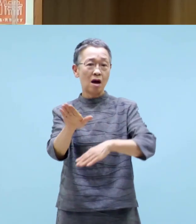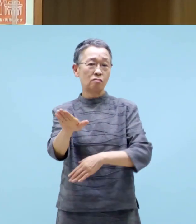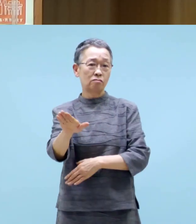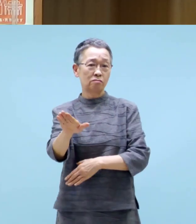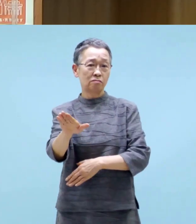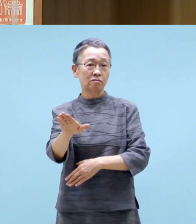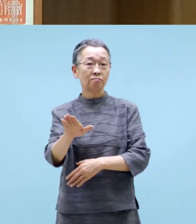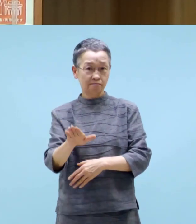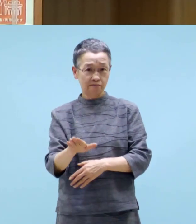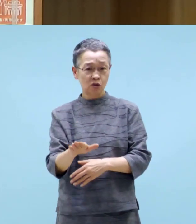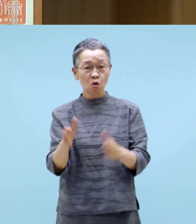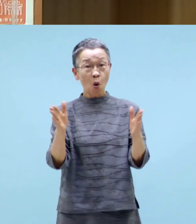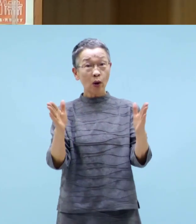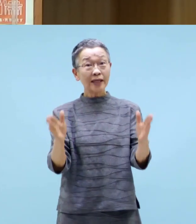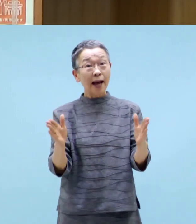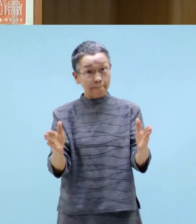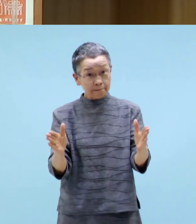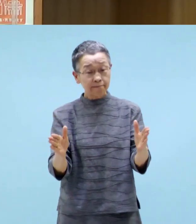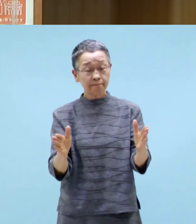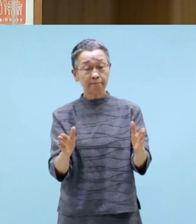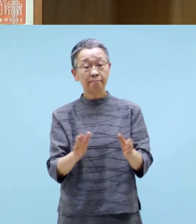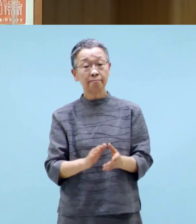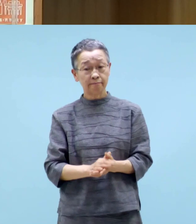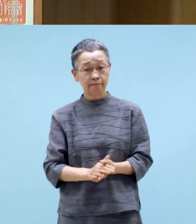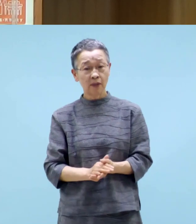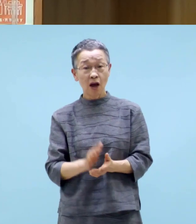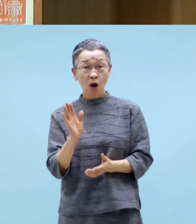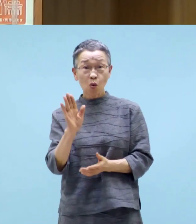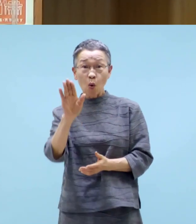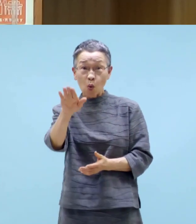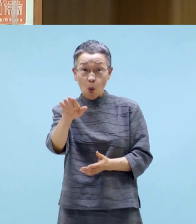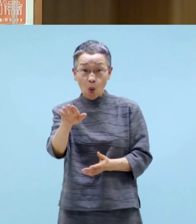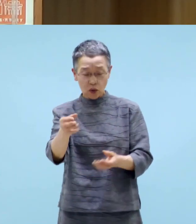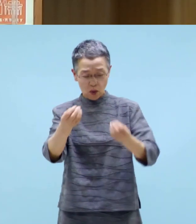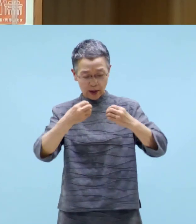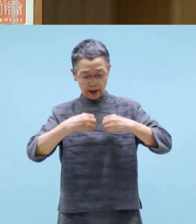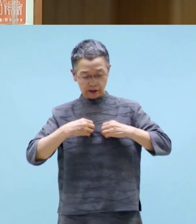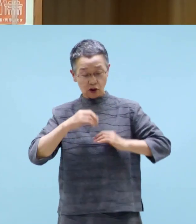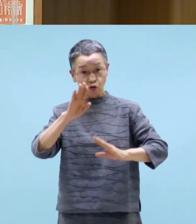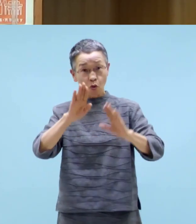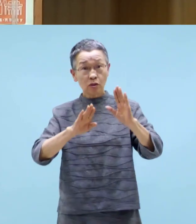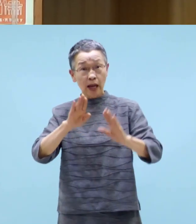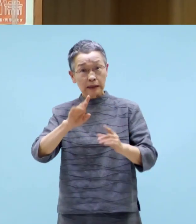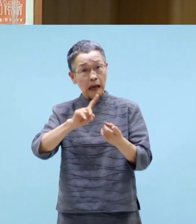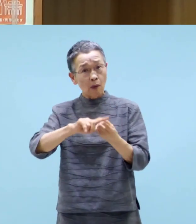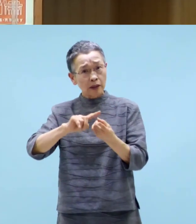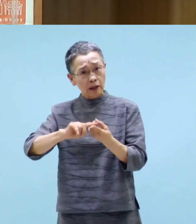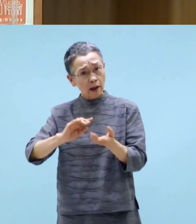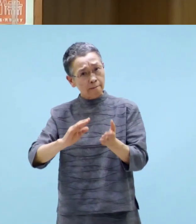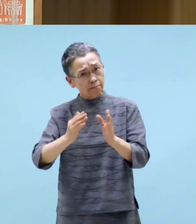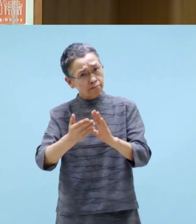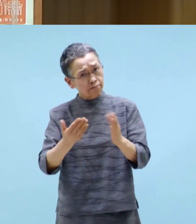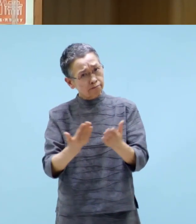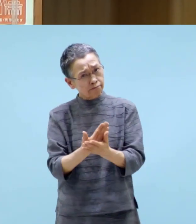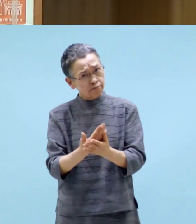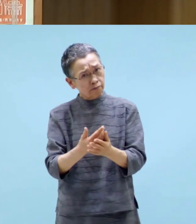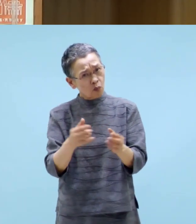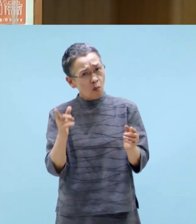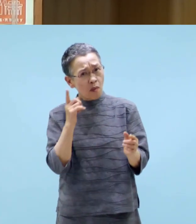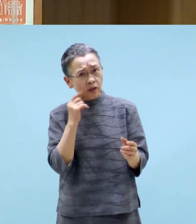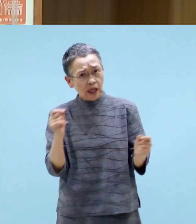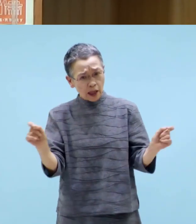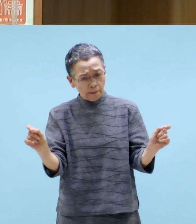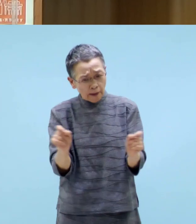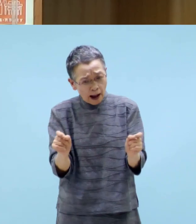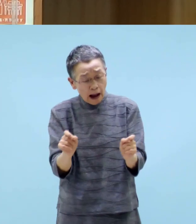しその期間についてもですね、今後の感染状況を見て変更になるという、まあ、これ短くなるという可能性もあるんじゃないかな